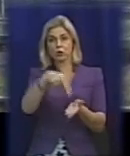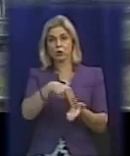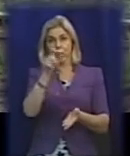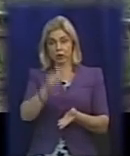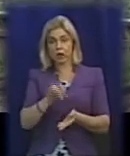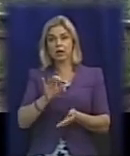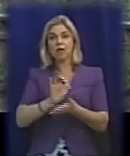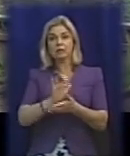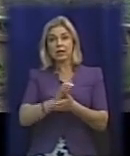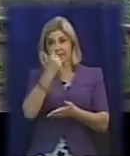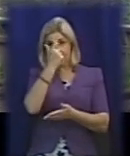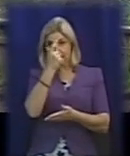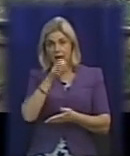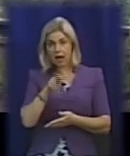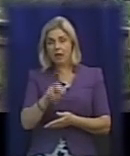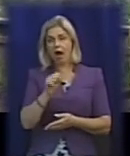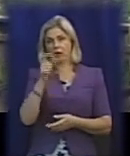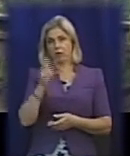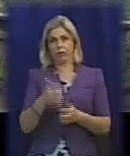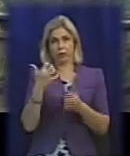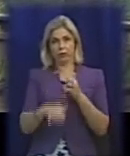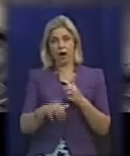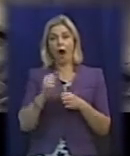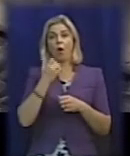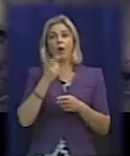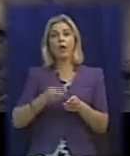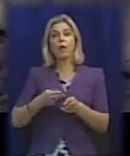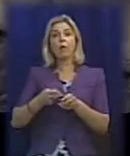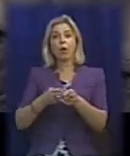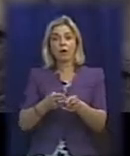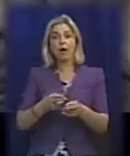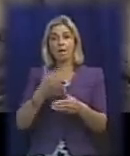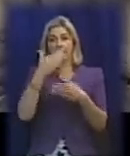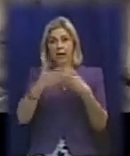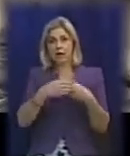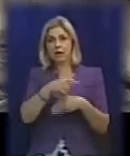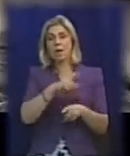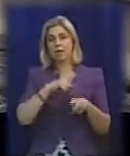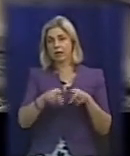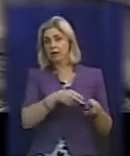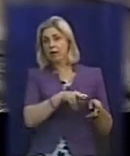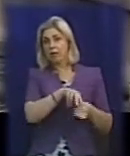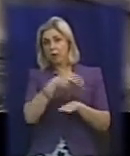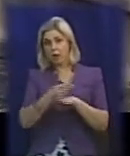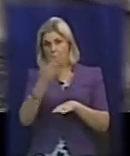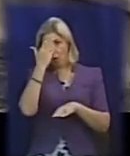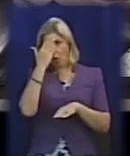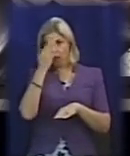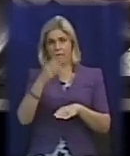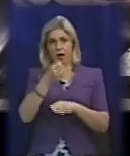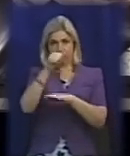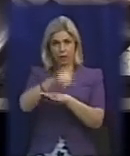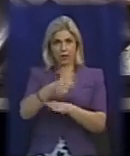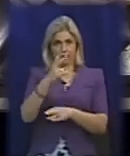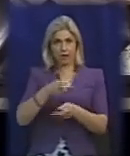гудком. Однак чоловік не зреагував. А коли тепловоз наблизився, несподівано кинувся до шляхів і поклав голову на рейки.